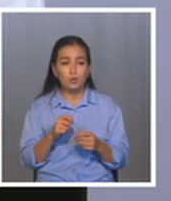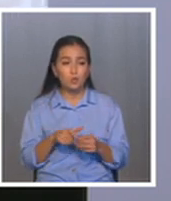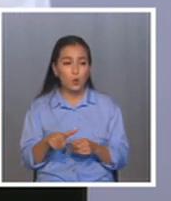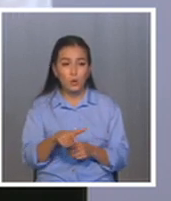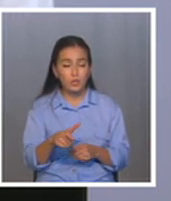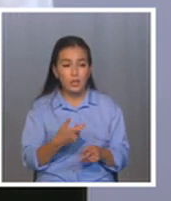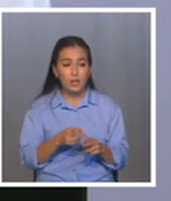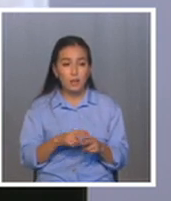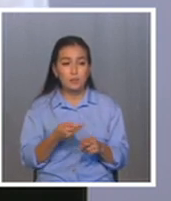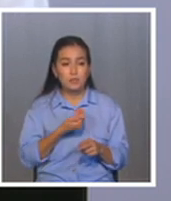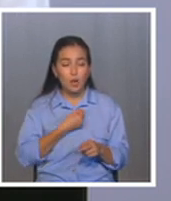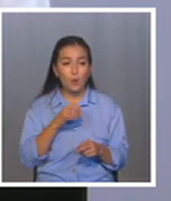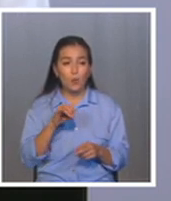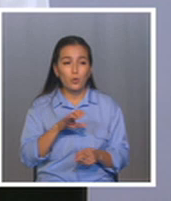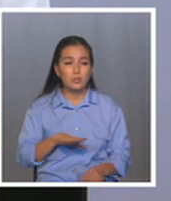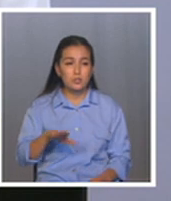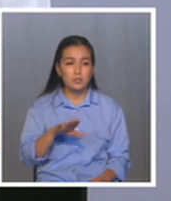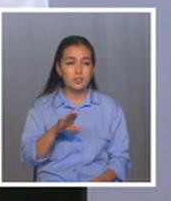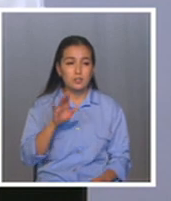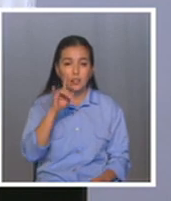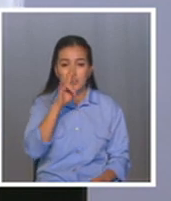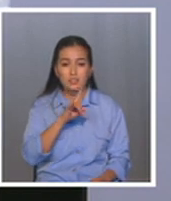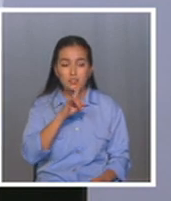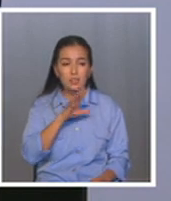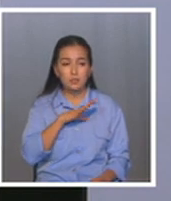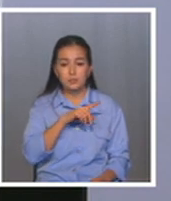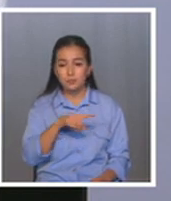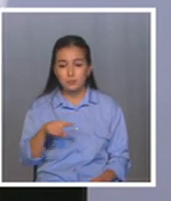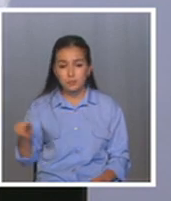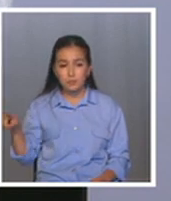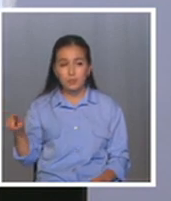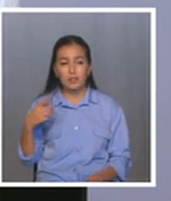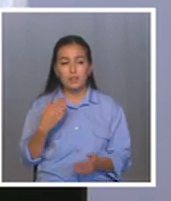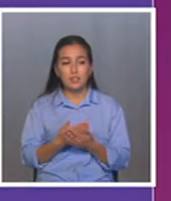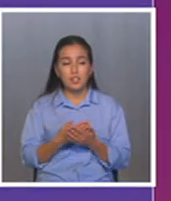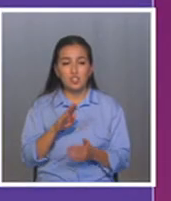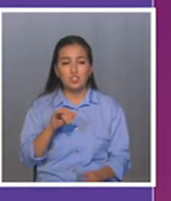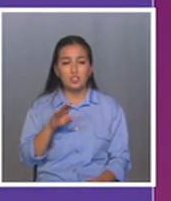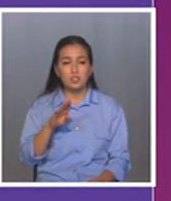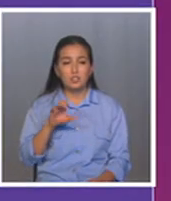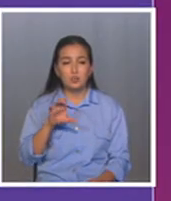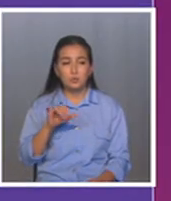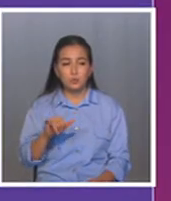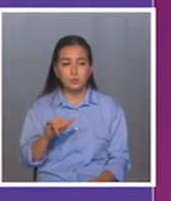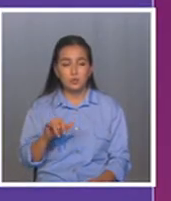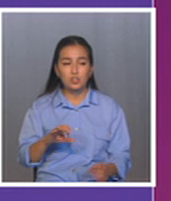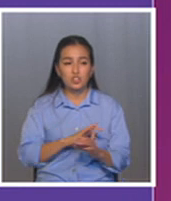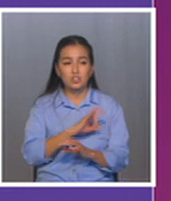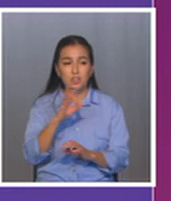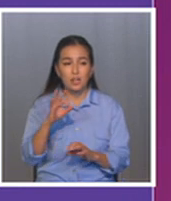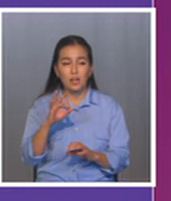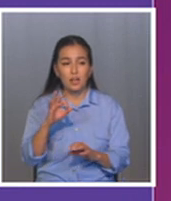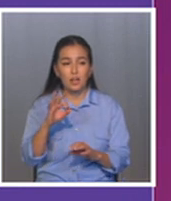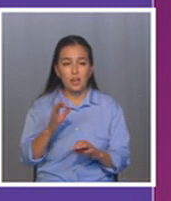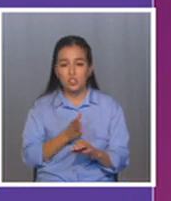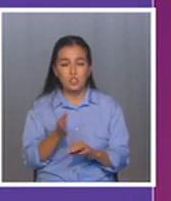біздің оңтүстік Қазақстан арқылы өткен. Мысалы, Жетісу шығысқа шығатын негізгі қақпа болып